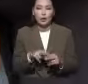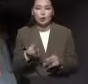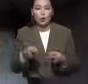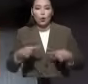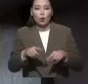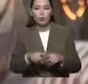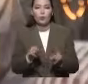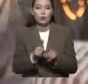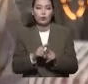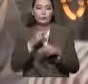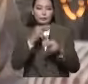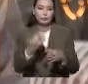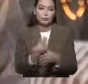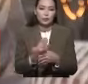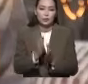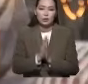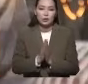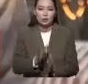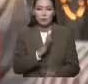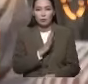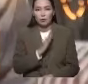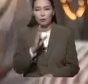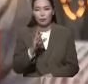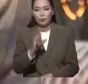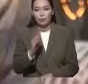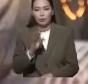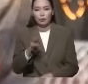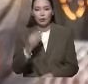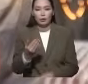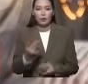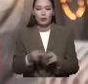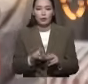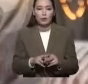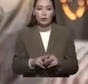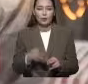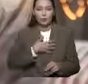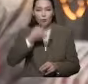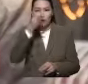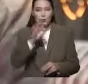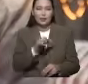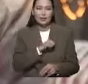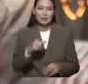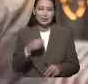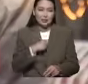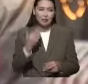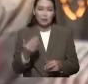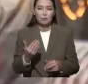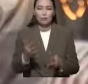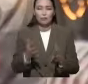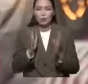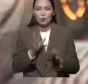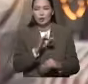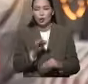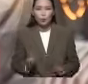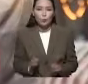қордың көмегіне жүгінеді. Вот в нашей практике мы работаем больше 6 лет. Біздің 6 жылдық тәжірибемізде бұл ең ұзақ әрі қиын істердің бірі. Себебі де